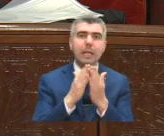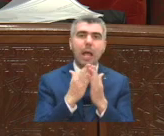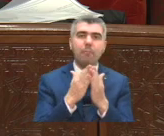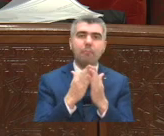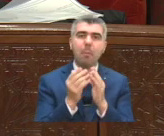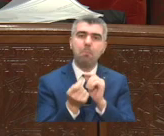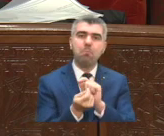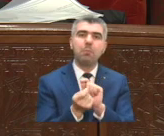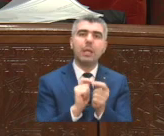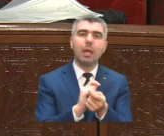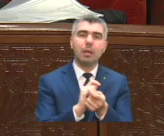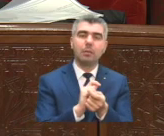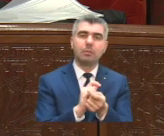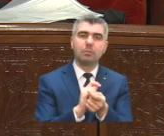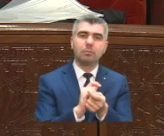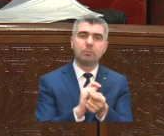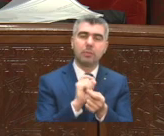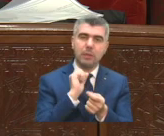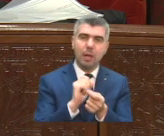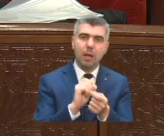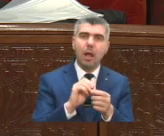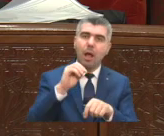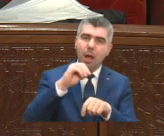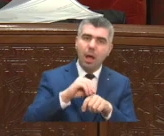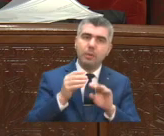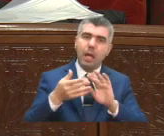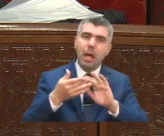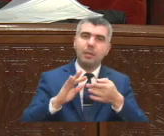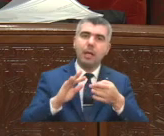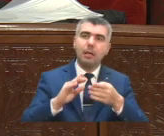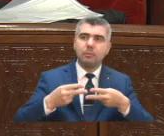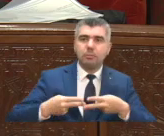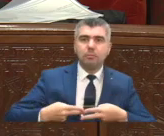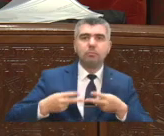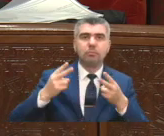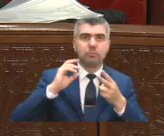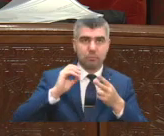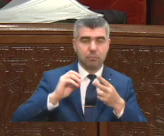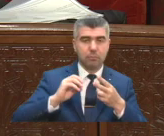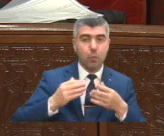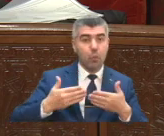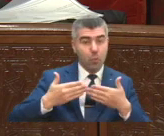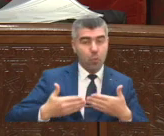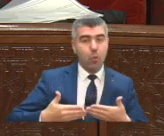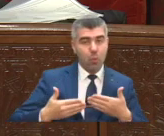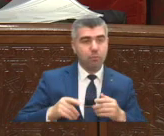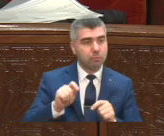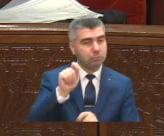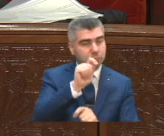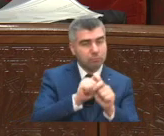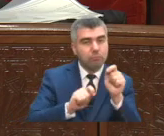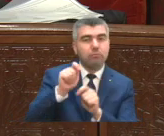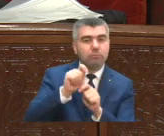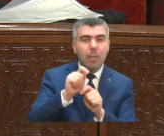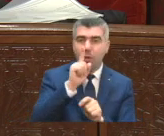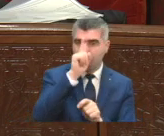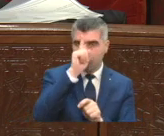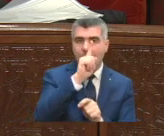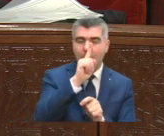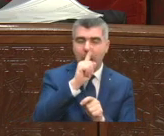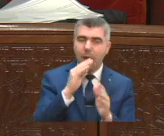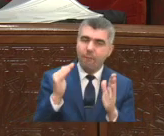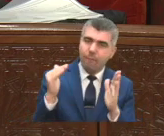في المنصة الإلكترونية اللي اليوم حنا خدامين عليها، اللي تنتمناو ان شاء الله من الاخر